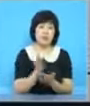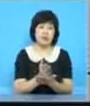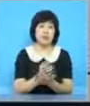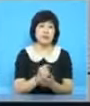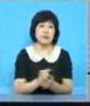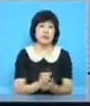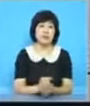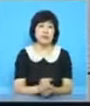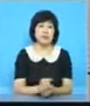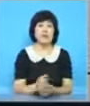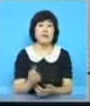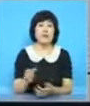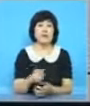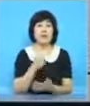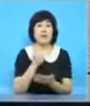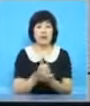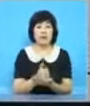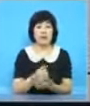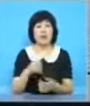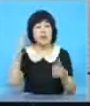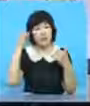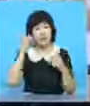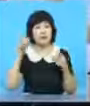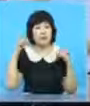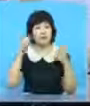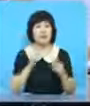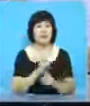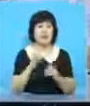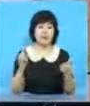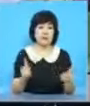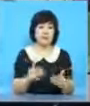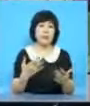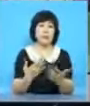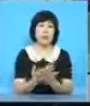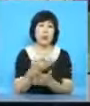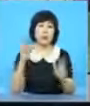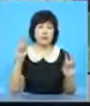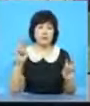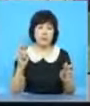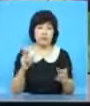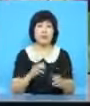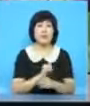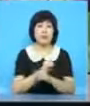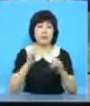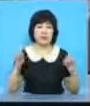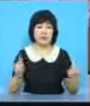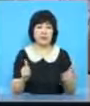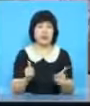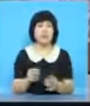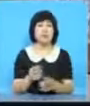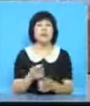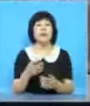Мал шаруашылығы негізінде мал шаруашылығымен айналысады. Новый ауылдық округі серпінді дамып келе жатқан елді мекеннің